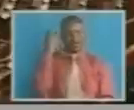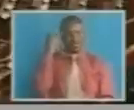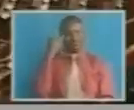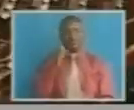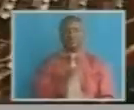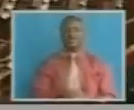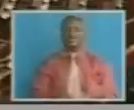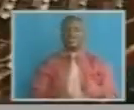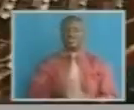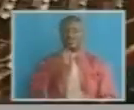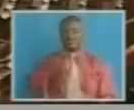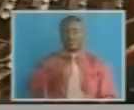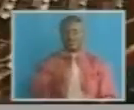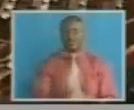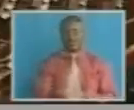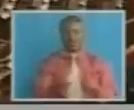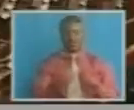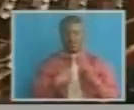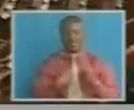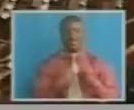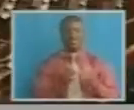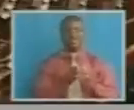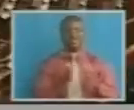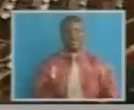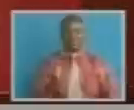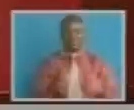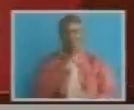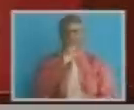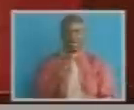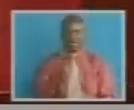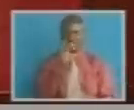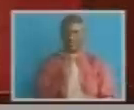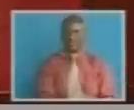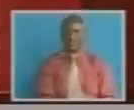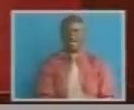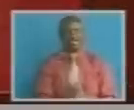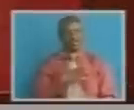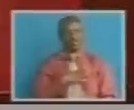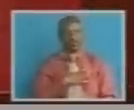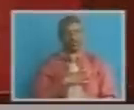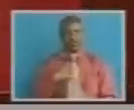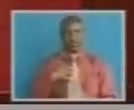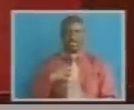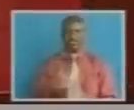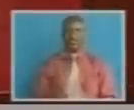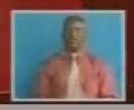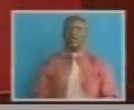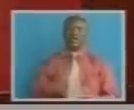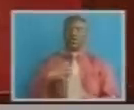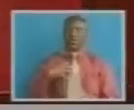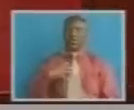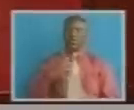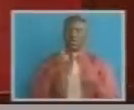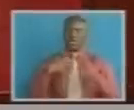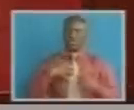mheshimiwa Spika kunipatia nafasi ya kuuliza maswali mawili ya nyongeza namshukuru mheshimiwa waziri Kama alivyonijibu